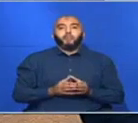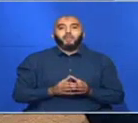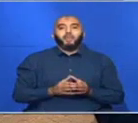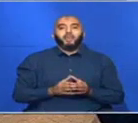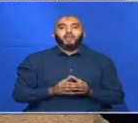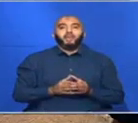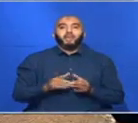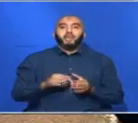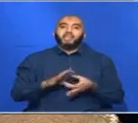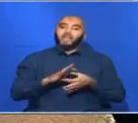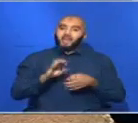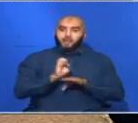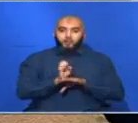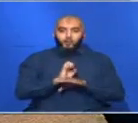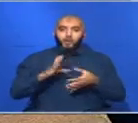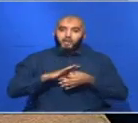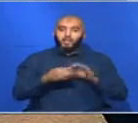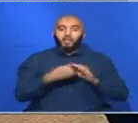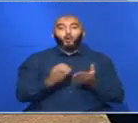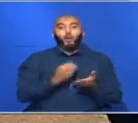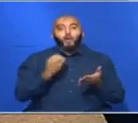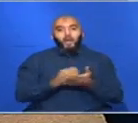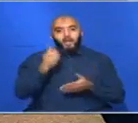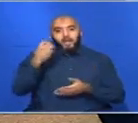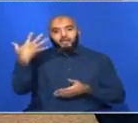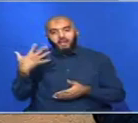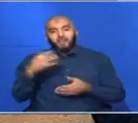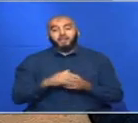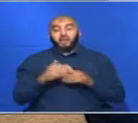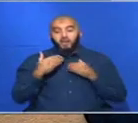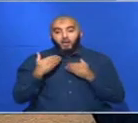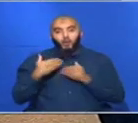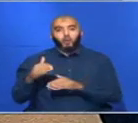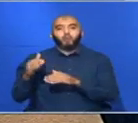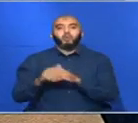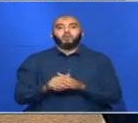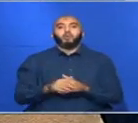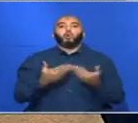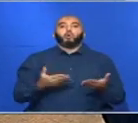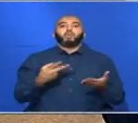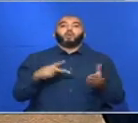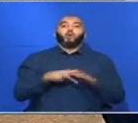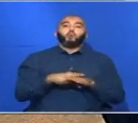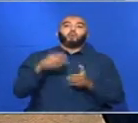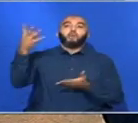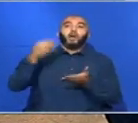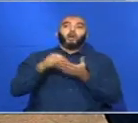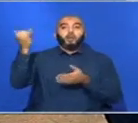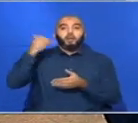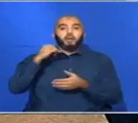سالوه عبر خامسه القران الكريم من الجزائر وعبر هذه القناه نفتح على بركه الله باتنا